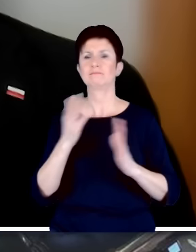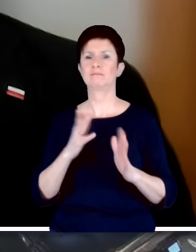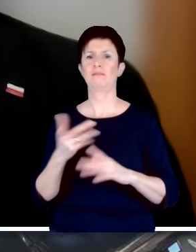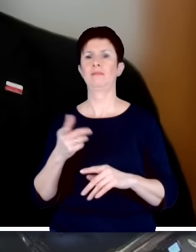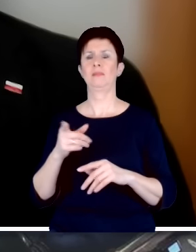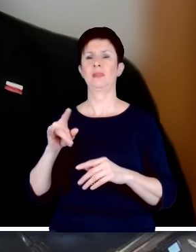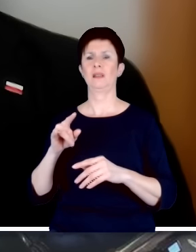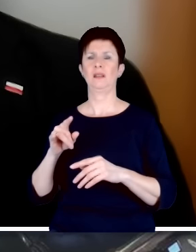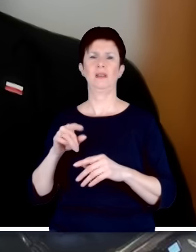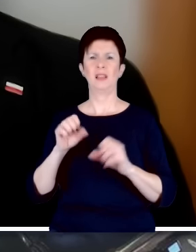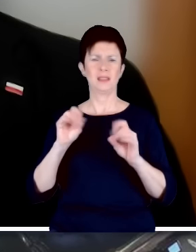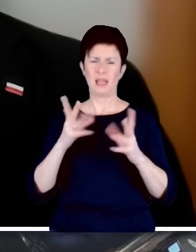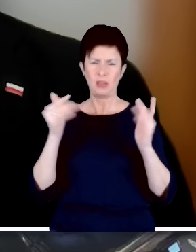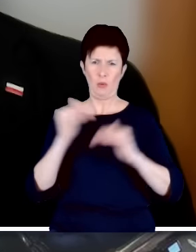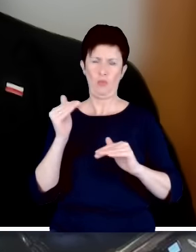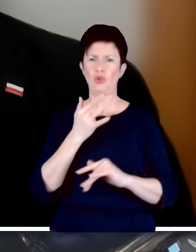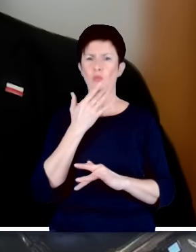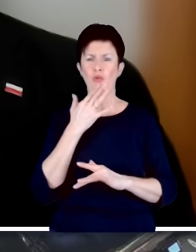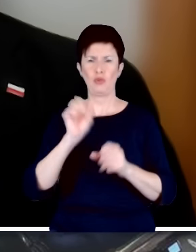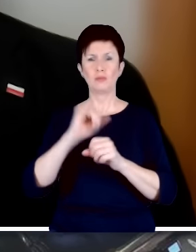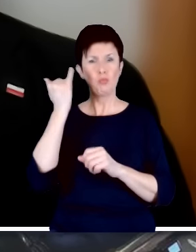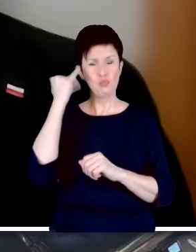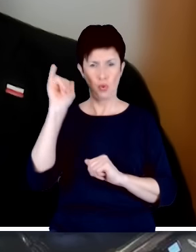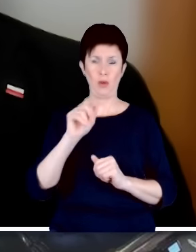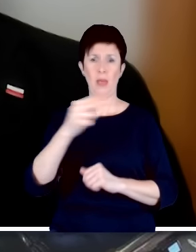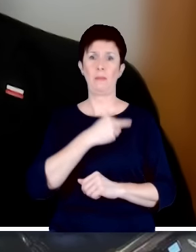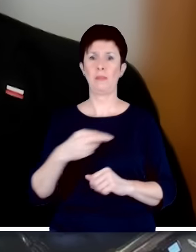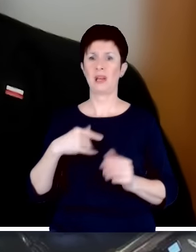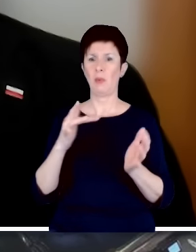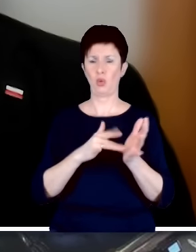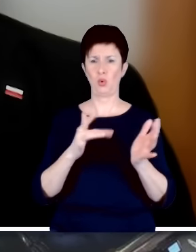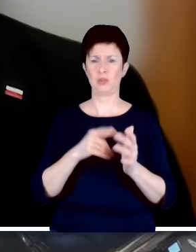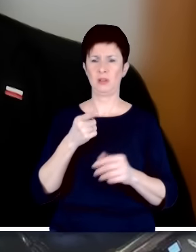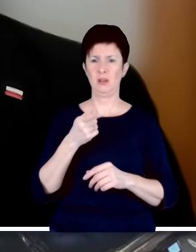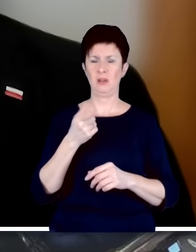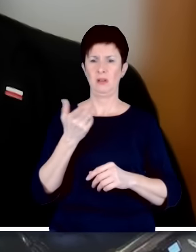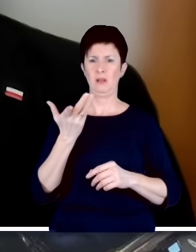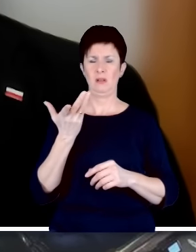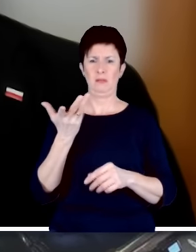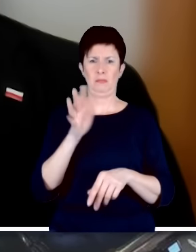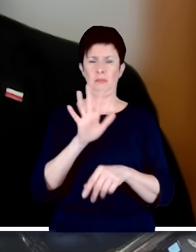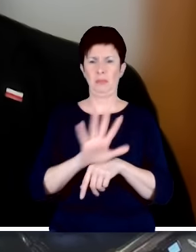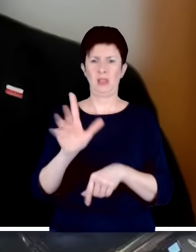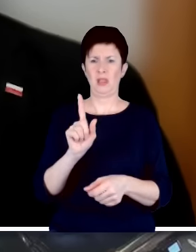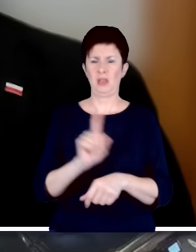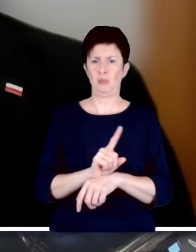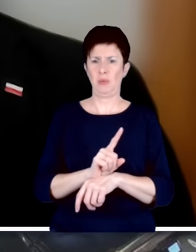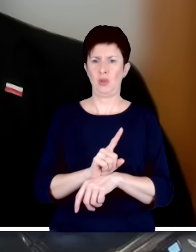absolutnie błędne. Pan premier Tusk, co tam ma 15 minut taksówką na lotnisko w Rębiechowie w